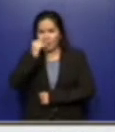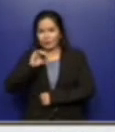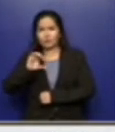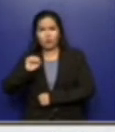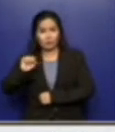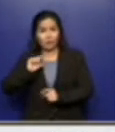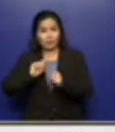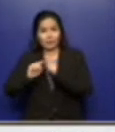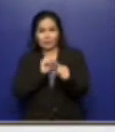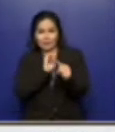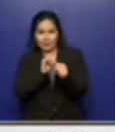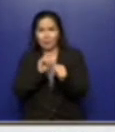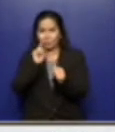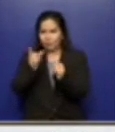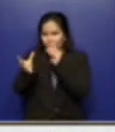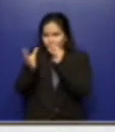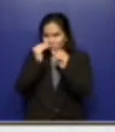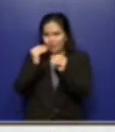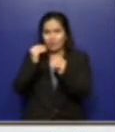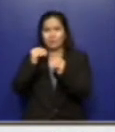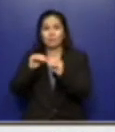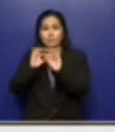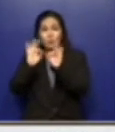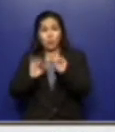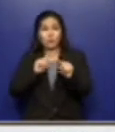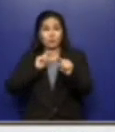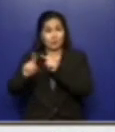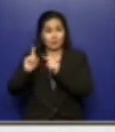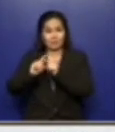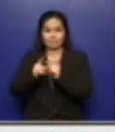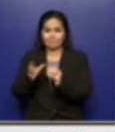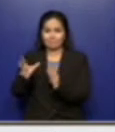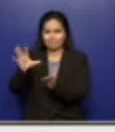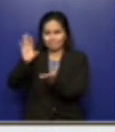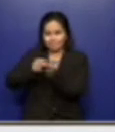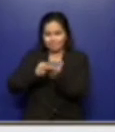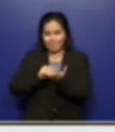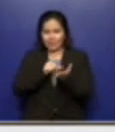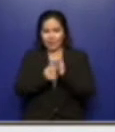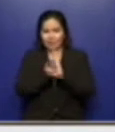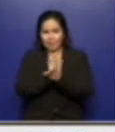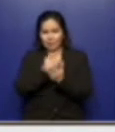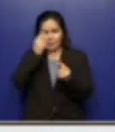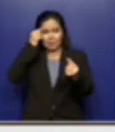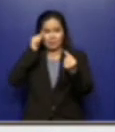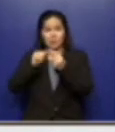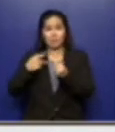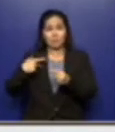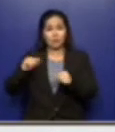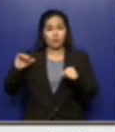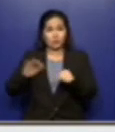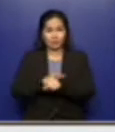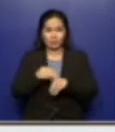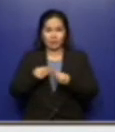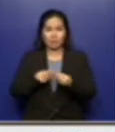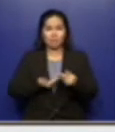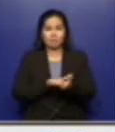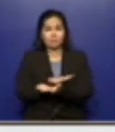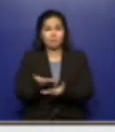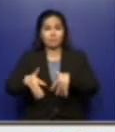กได้เสนอแนะไปจงนำข้อความเหล่านี้ไปปรับปรุงเพื่อให้เกิดประโยชน์สูงสุดกับพี่น้องประชาชน